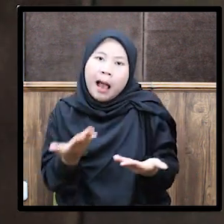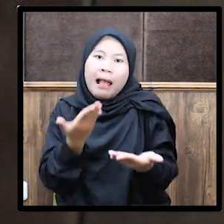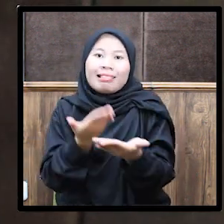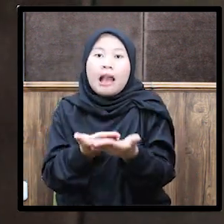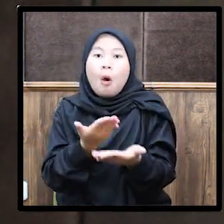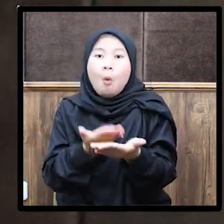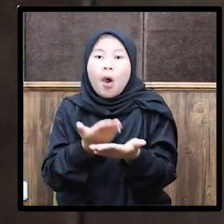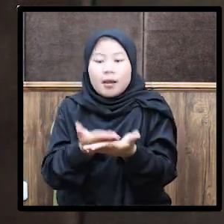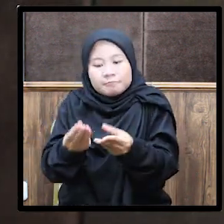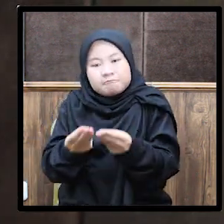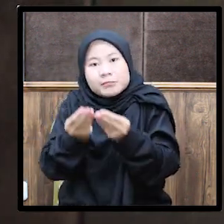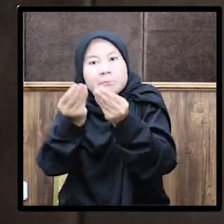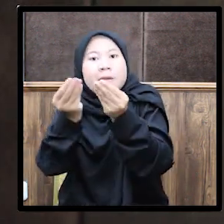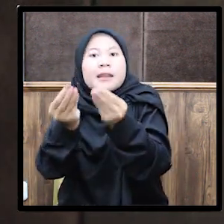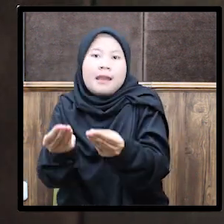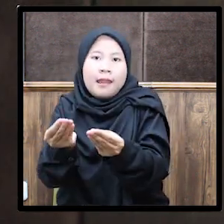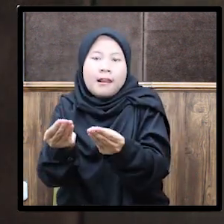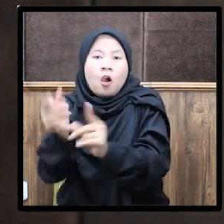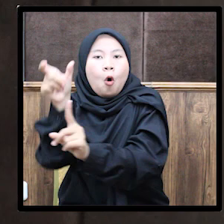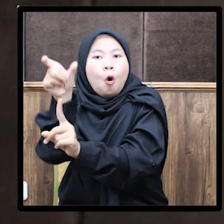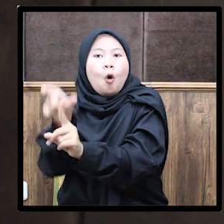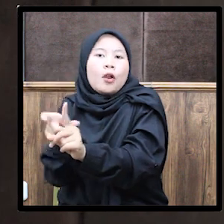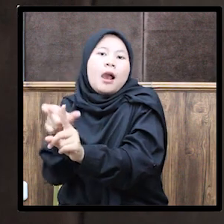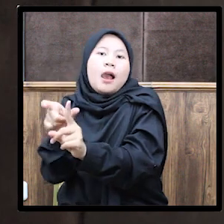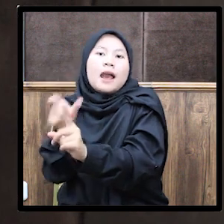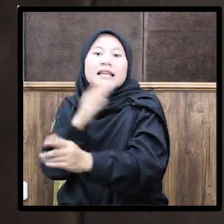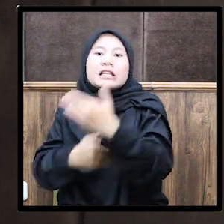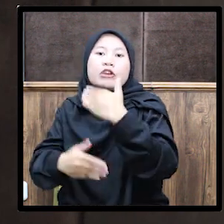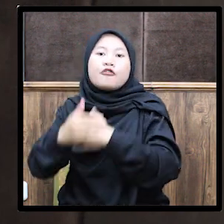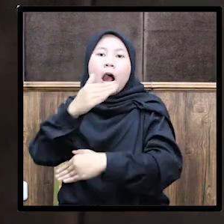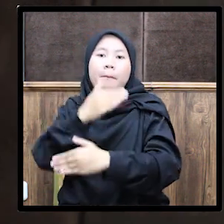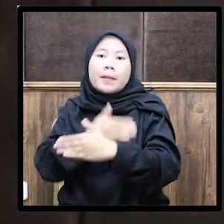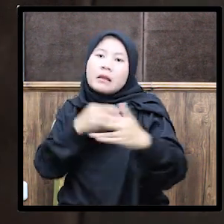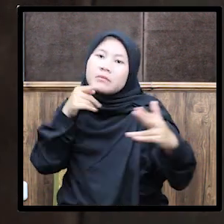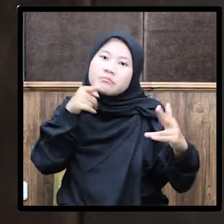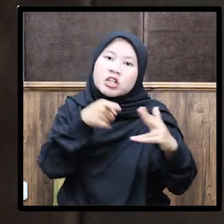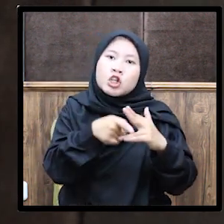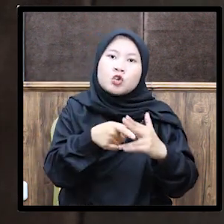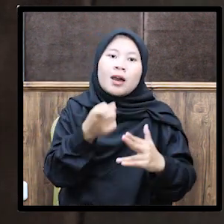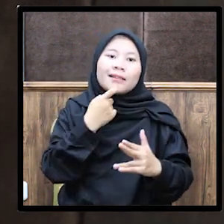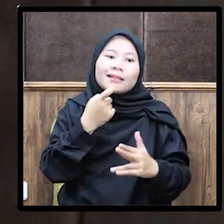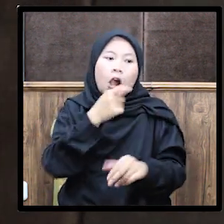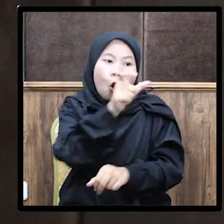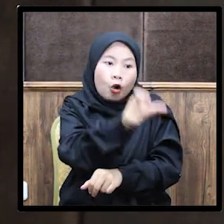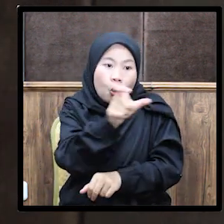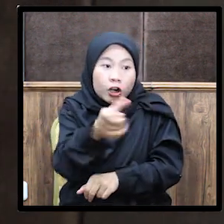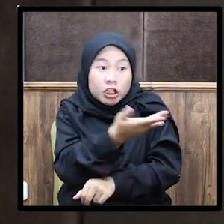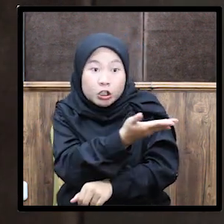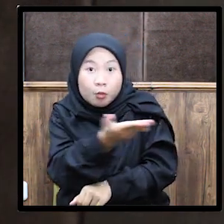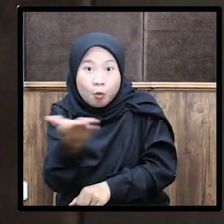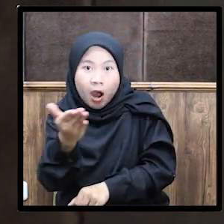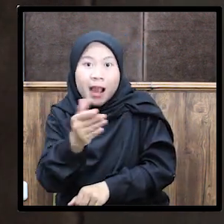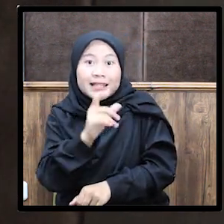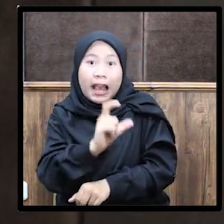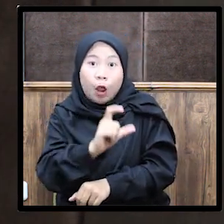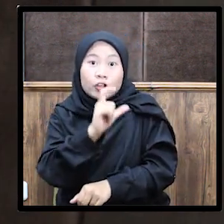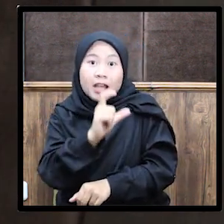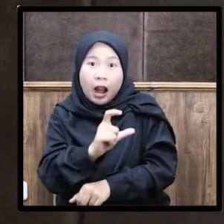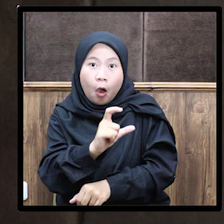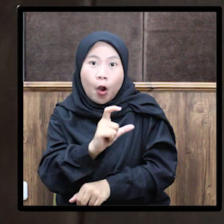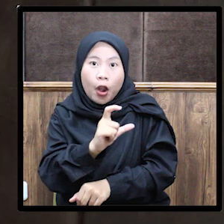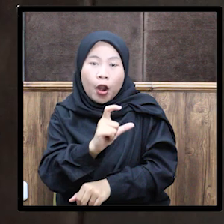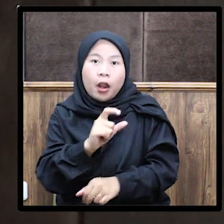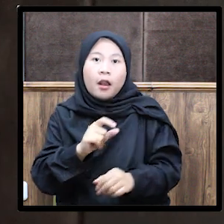ditawarkan kepada pemilih difabel terkait dengan orang-orang yang akan dipilih misalnya, atau kemudian ruang seperti apa